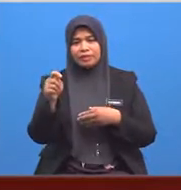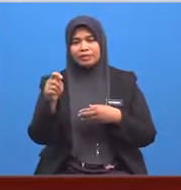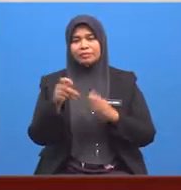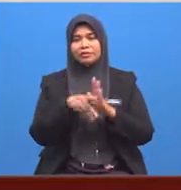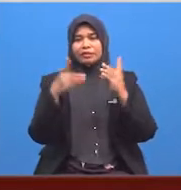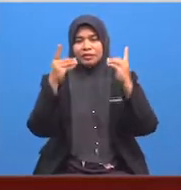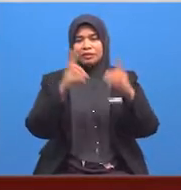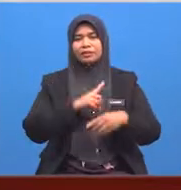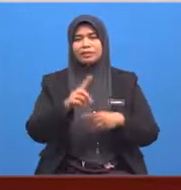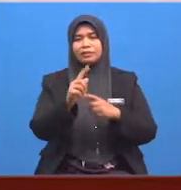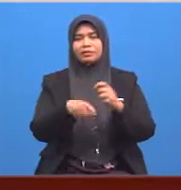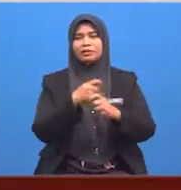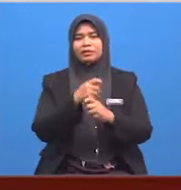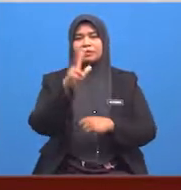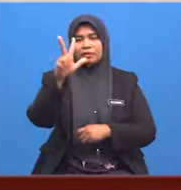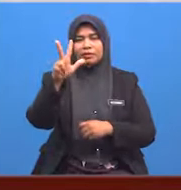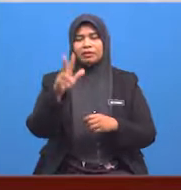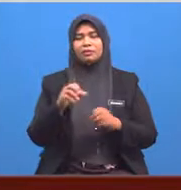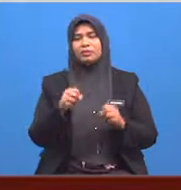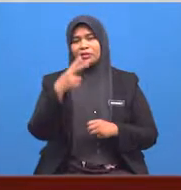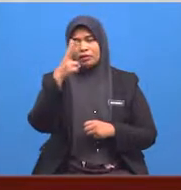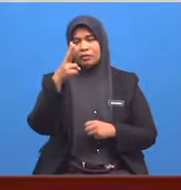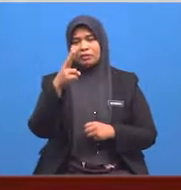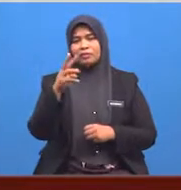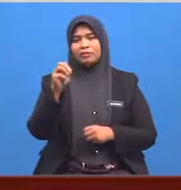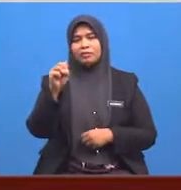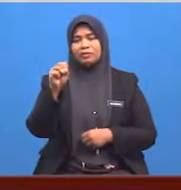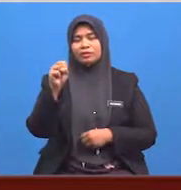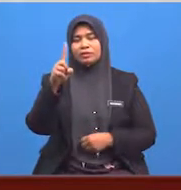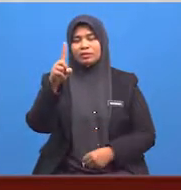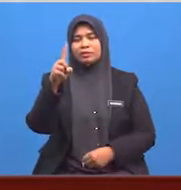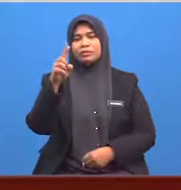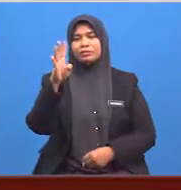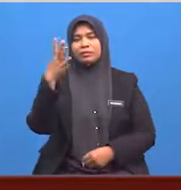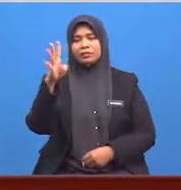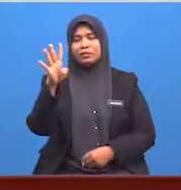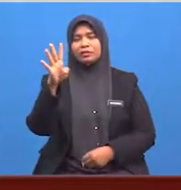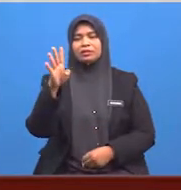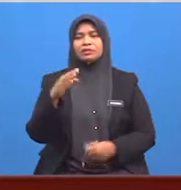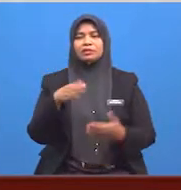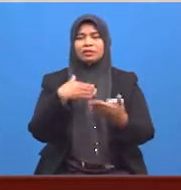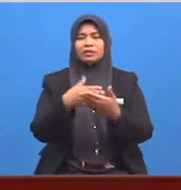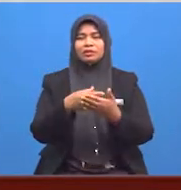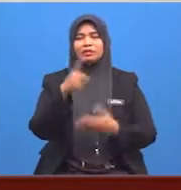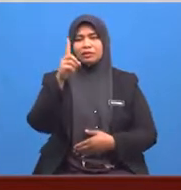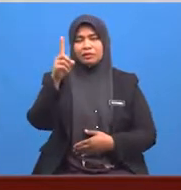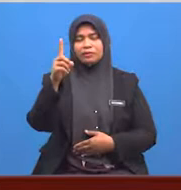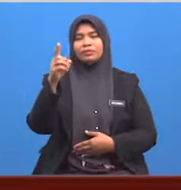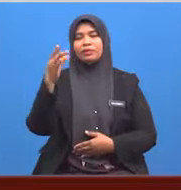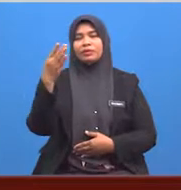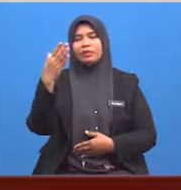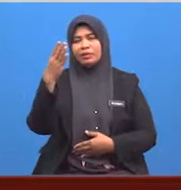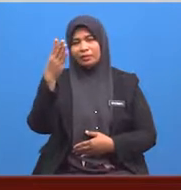the bolehlah rujuk muka surat 114 sehingga mukasurat 118